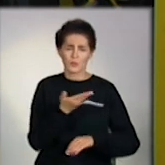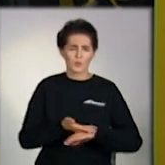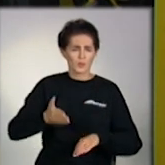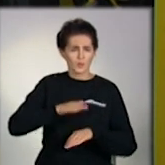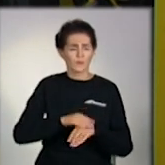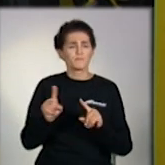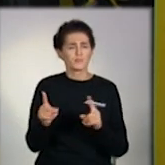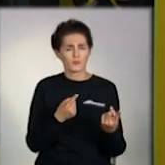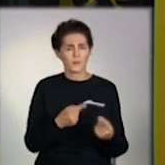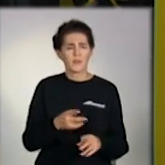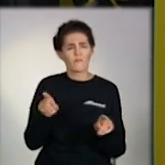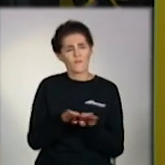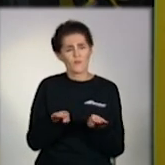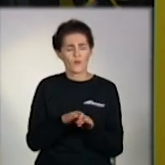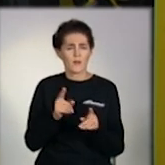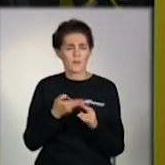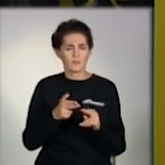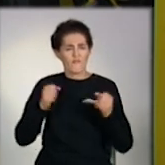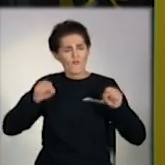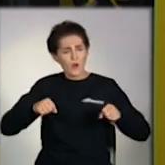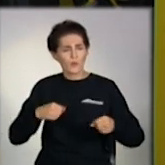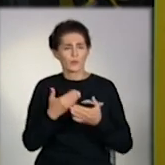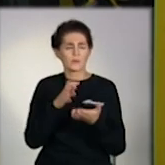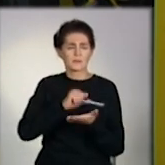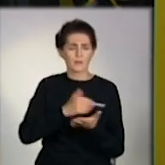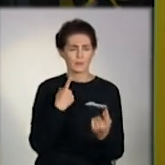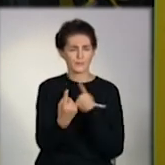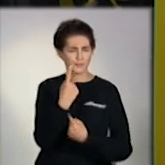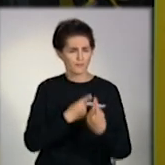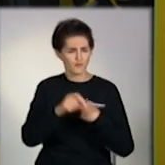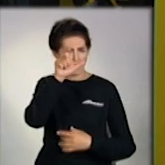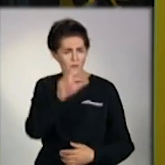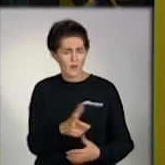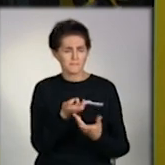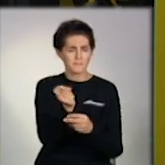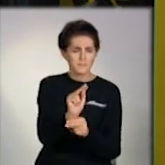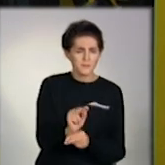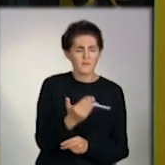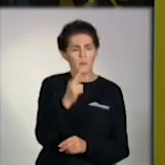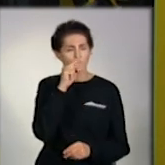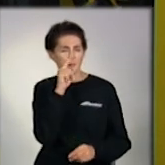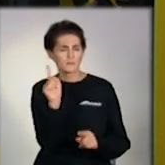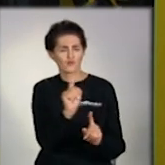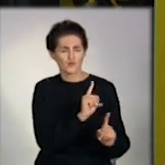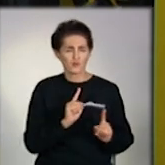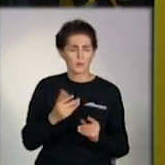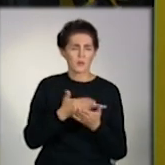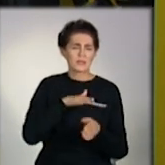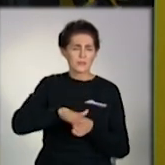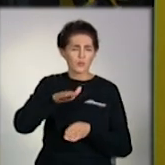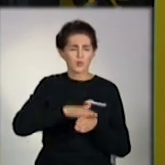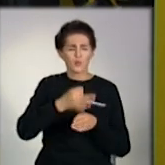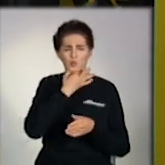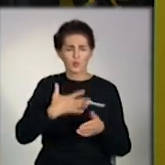потому что нет все равно той возможности, допустим, взаимодействовать с человеком, корректировать его технику исполнения того или иного